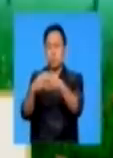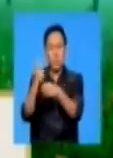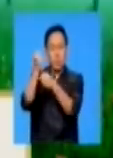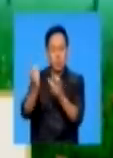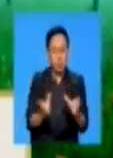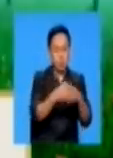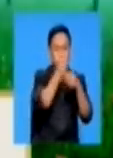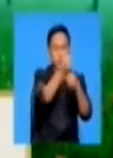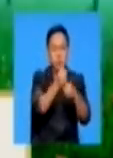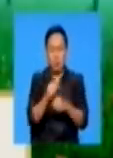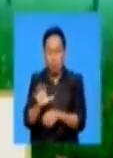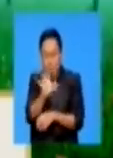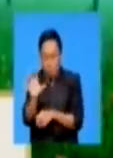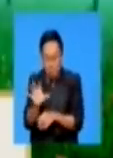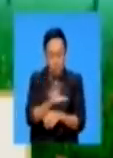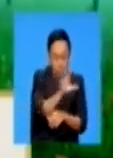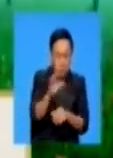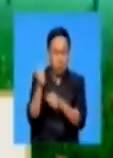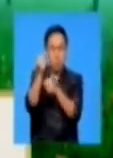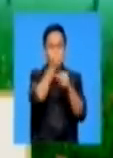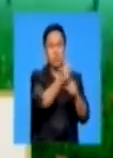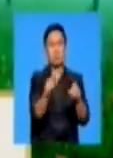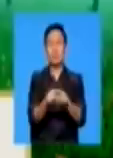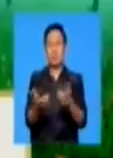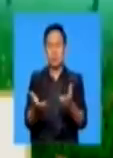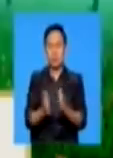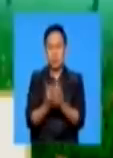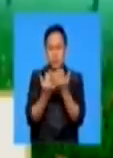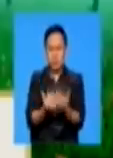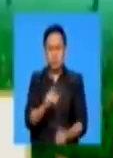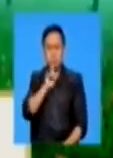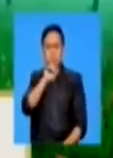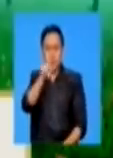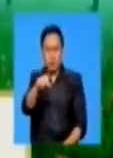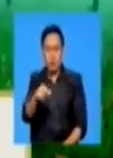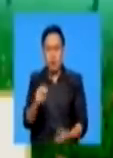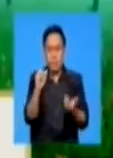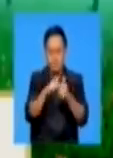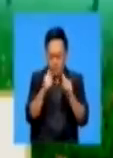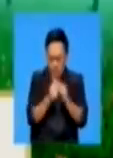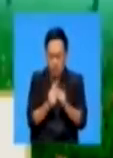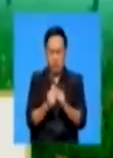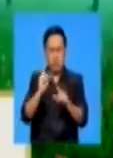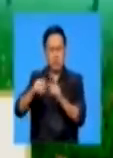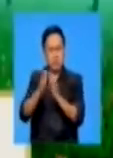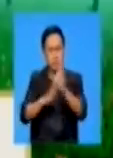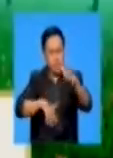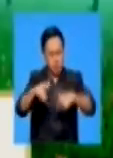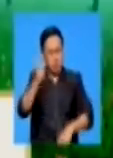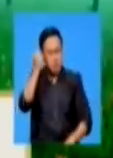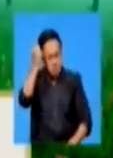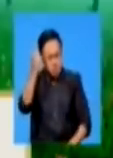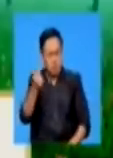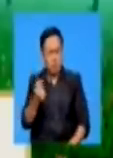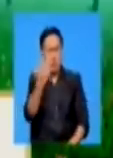การไม่เข้าใจของท่านนี่แหละนะเพราะนั้นผมต้องถามกลับไปว่าเอ๊ะวันนี้ทำไมหลายเรื่องที่มันน่าจะเข้าใจประชาชนน่าจะมีการเรียนรู้มานาน